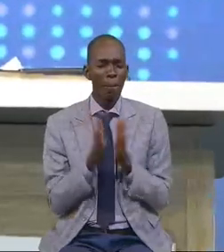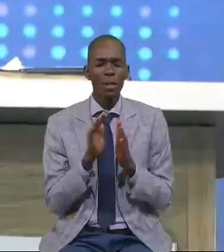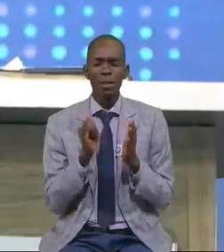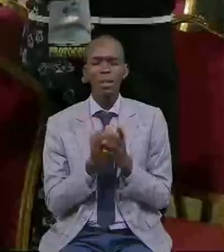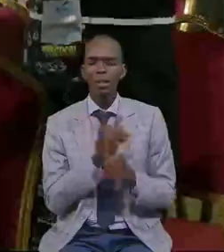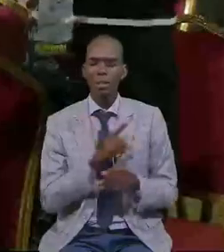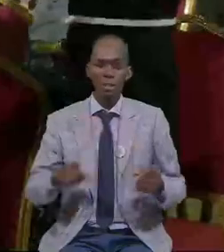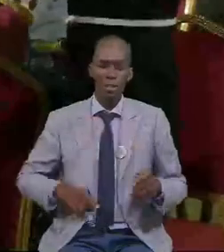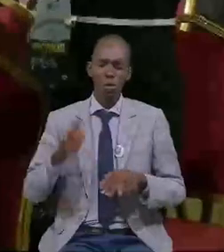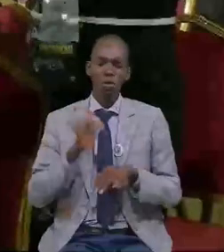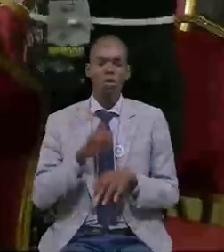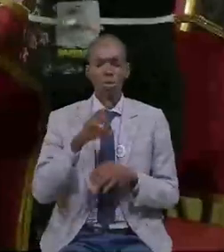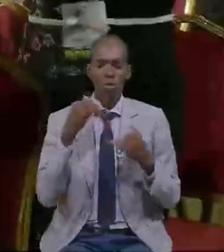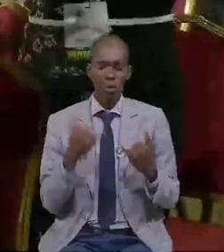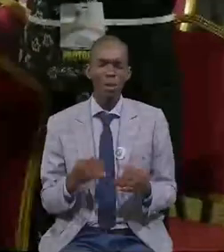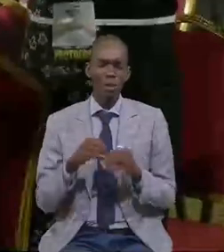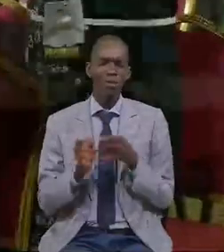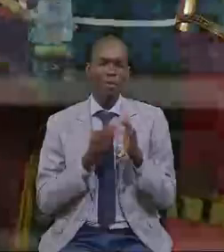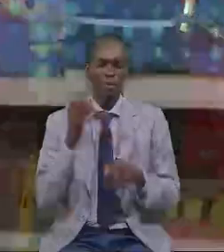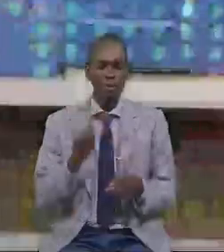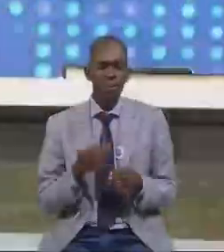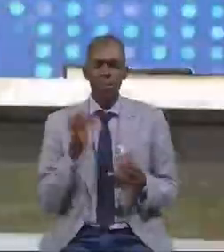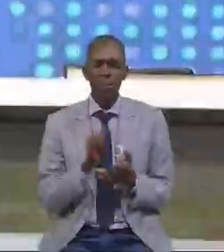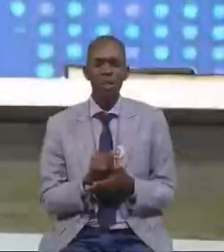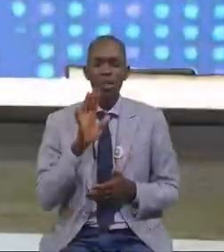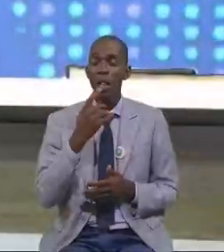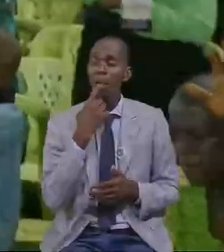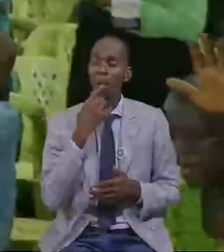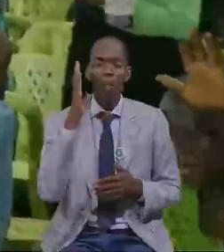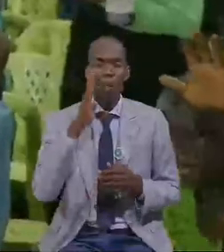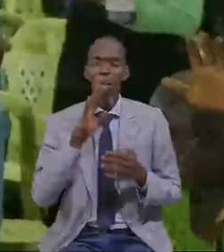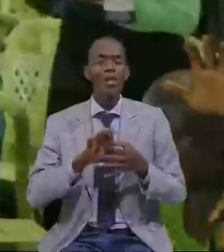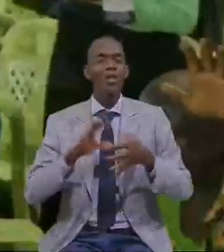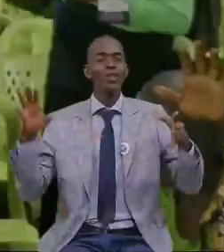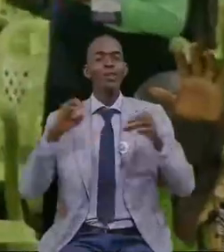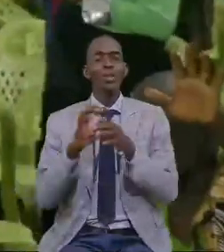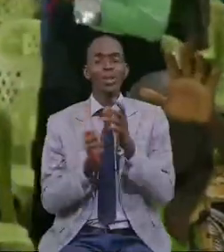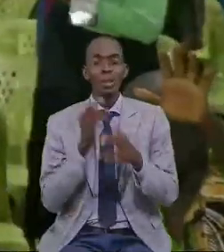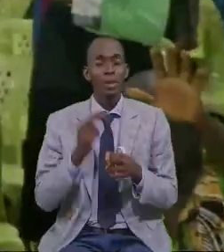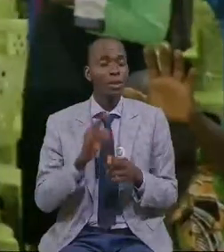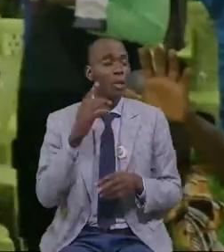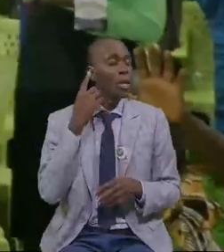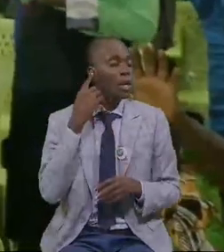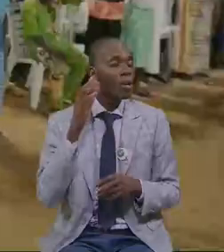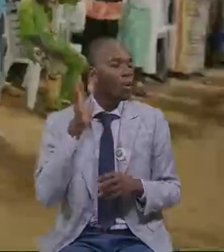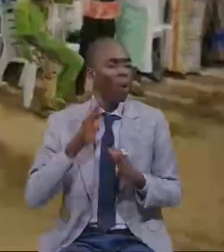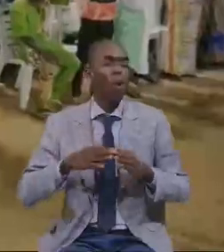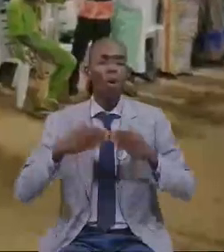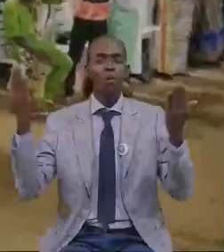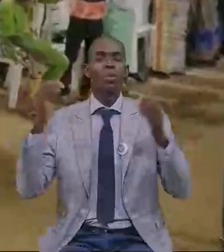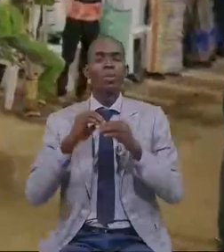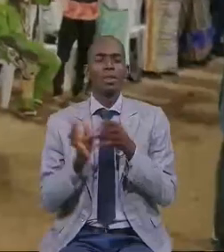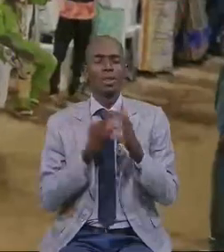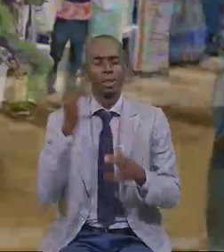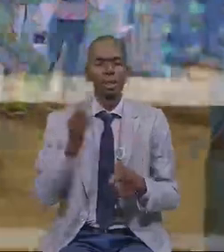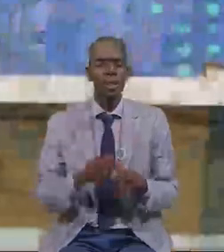du Seigneur vous touche maintenant, que votre langue se délie, que vos oreilles s'ouvrent.